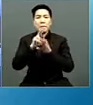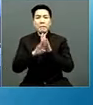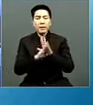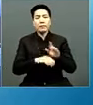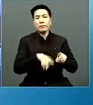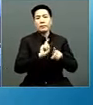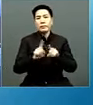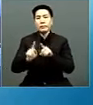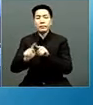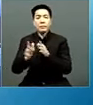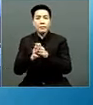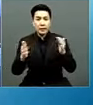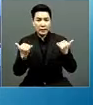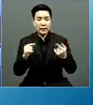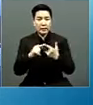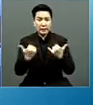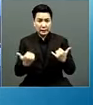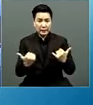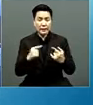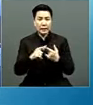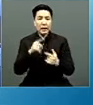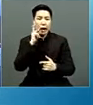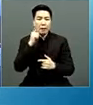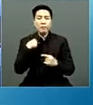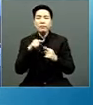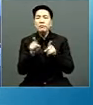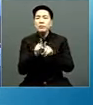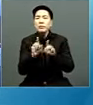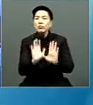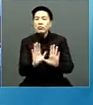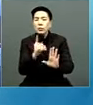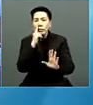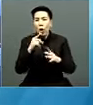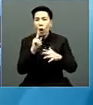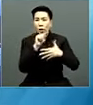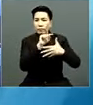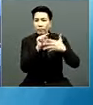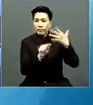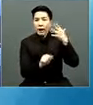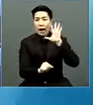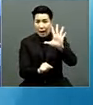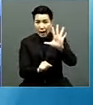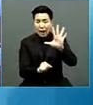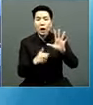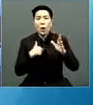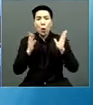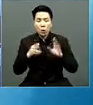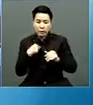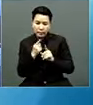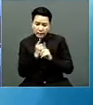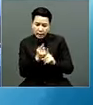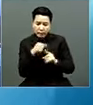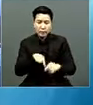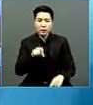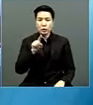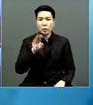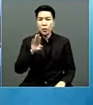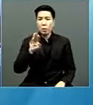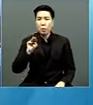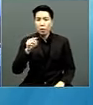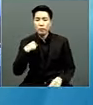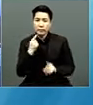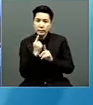ายนะเราออกแค่หลักคร่าวๆ5ข้อส่วนการเข้าไปกำกับติดตามเรามีมาตรการของผู้คนที่ทางสปม.เนี่ยเข้าไป